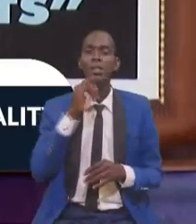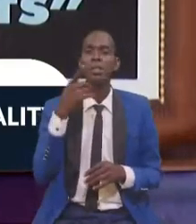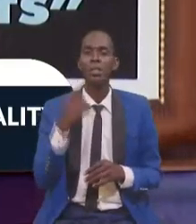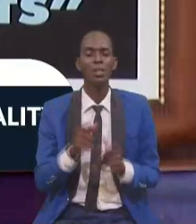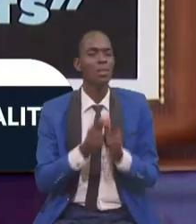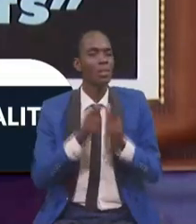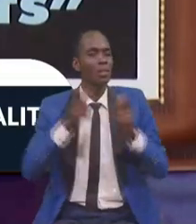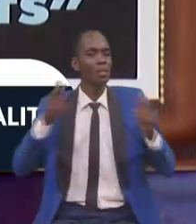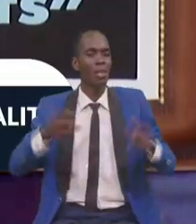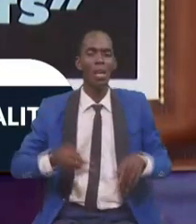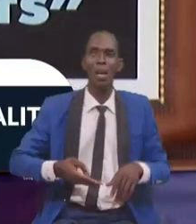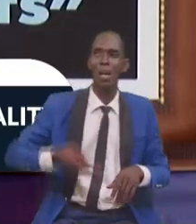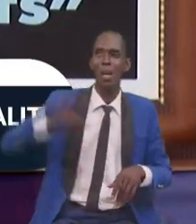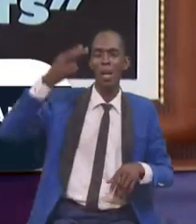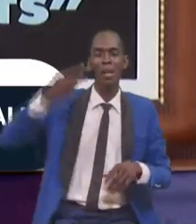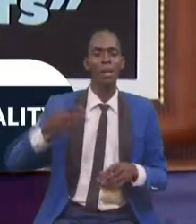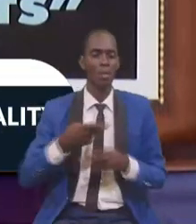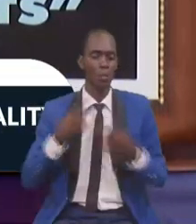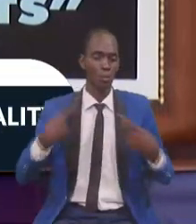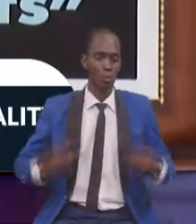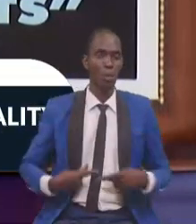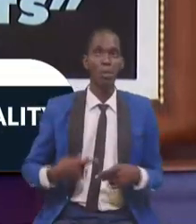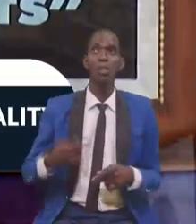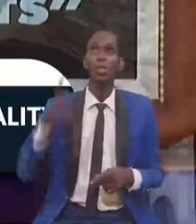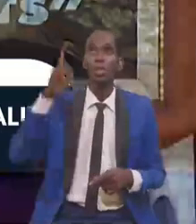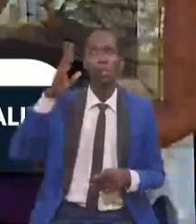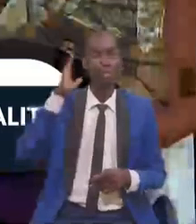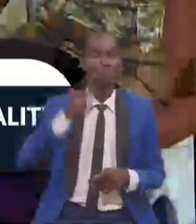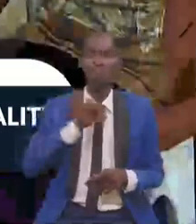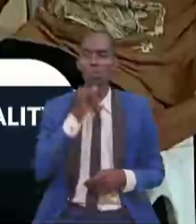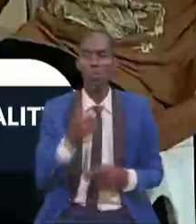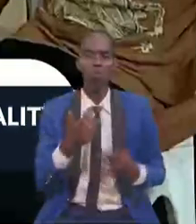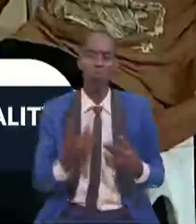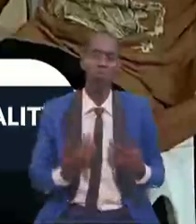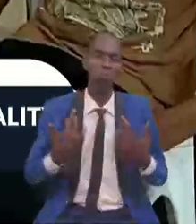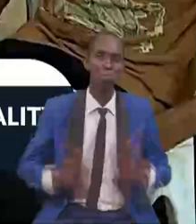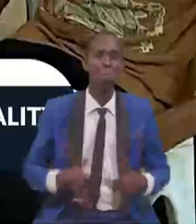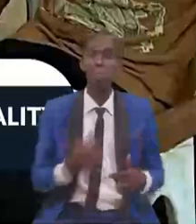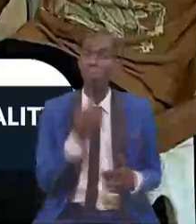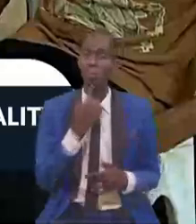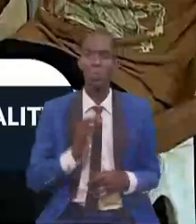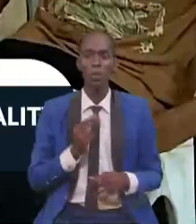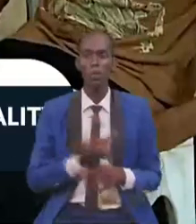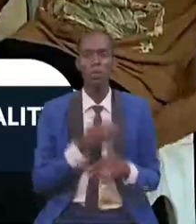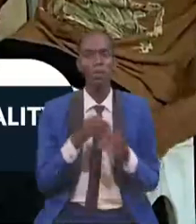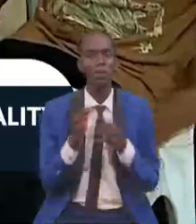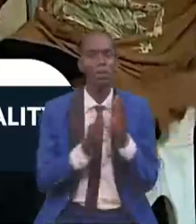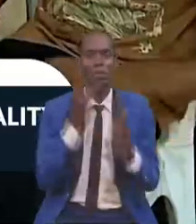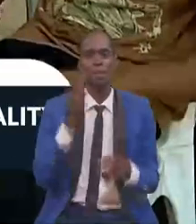souverain sacrificateur. Nous pouvons demeurer fermes dans la foi et il ne va pas nous décevoir au nom de